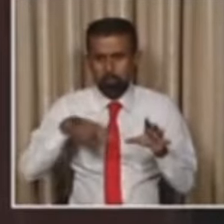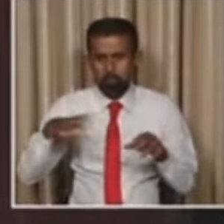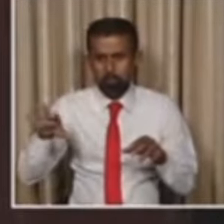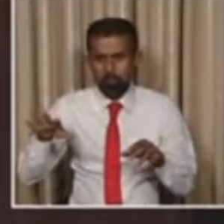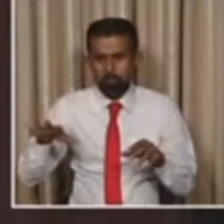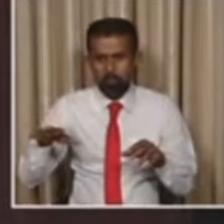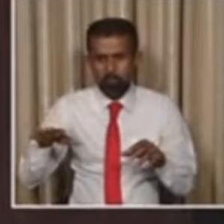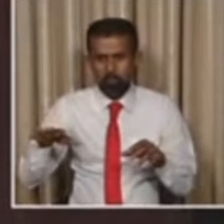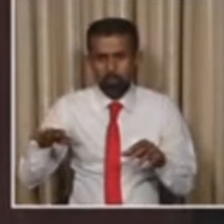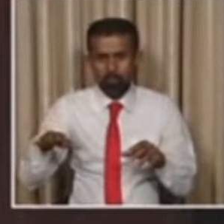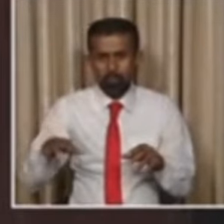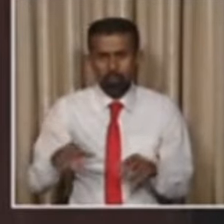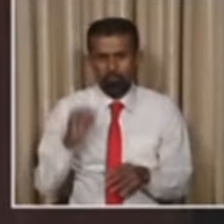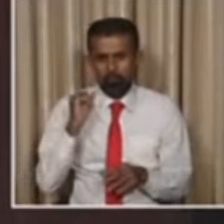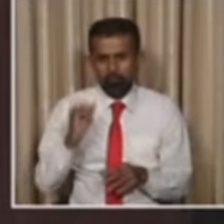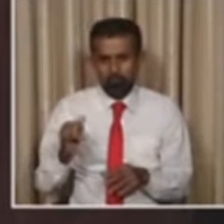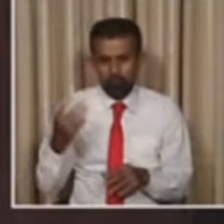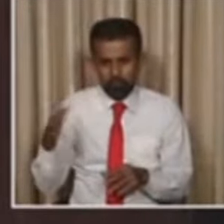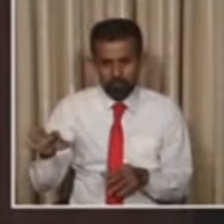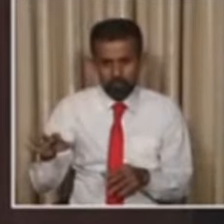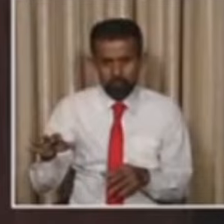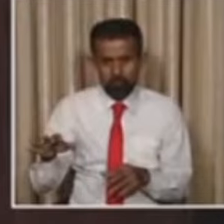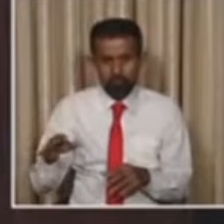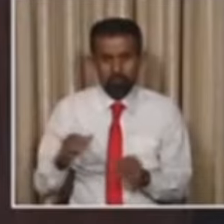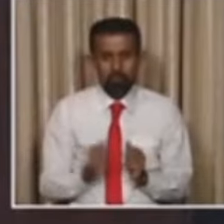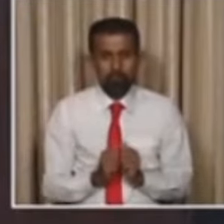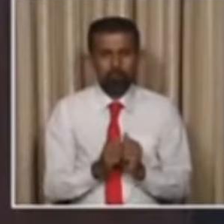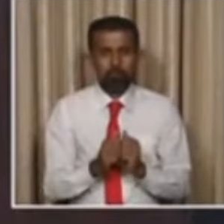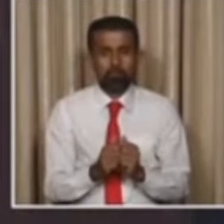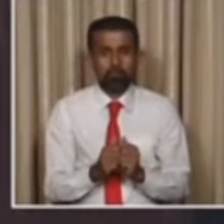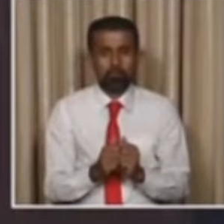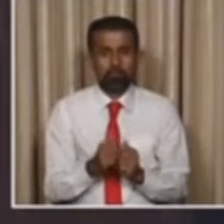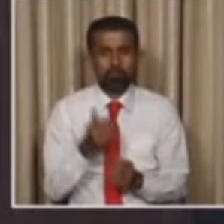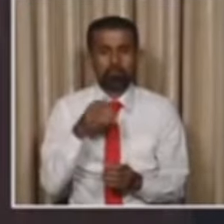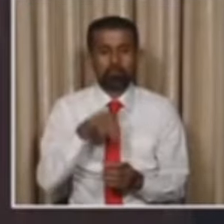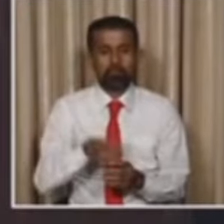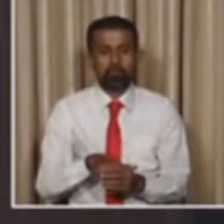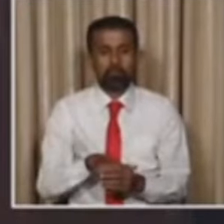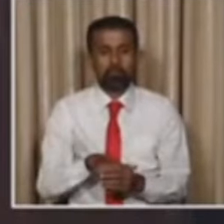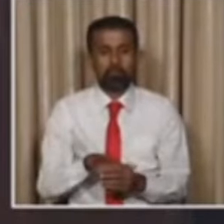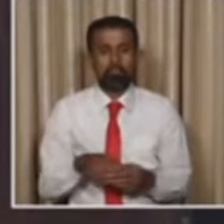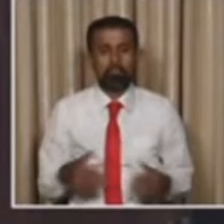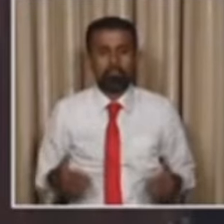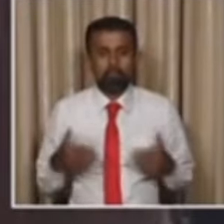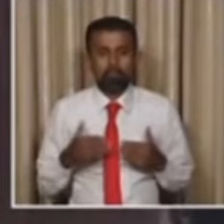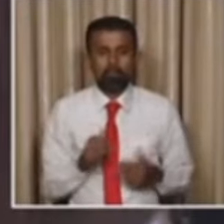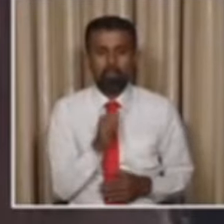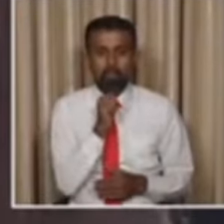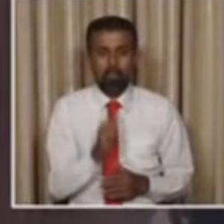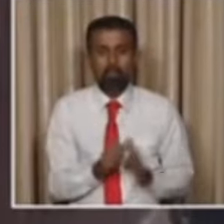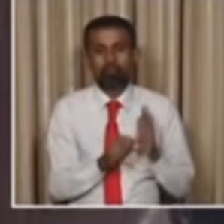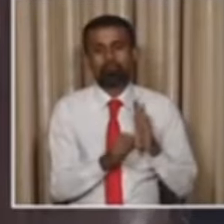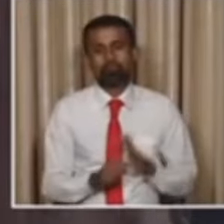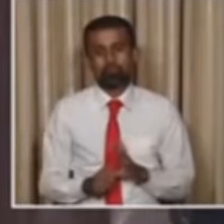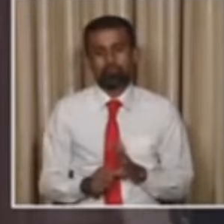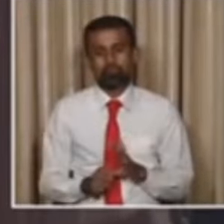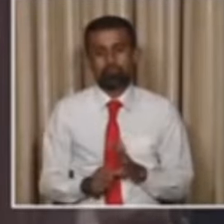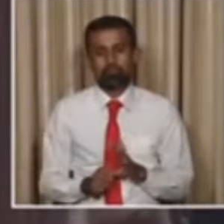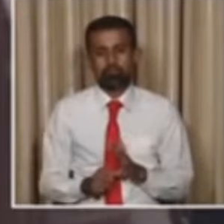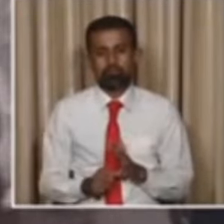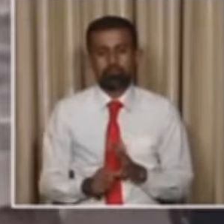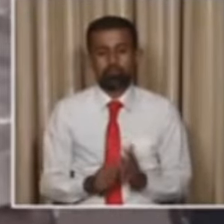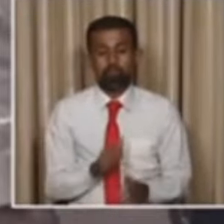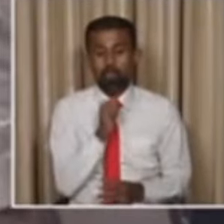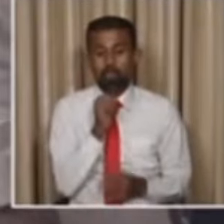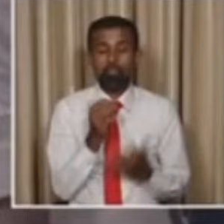කට්ටිය චූදිතව බෝඩපත් කරලා කටයුතු කරන්න ක්‍රියාත්මක කිරීම තුල තමයි අද මේ ඇත්ත යටපත් වෙලා තියෙන්නේ. හැබැයි ඇත්ත කොච්චර